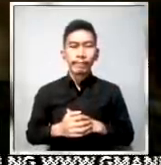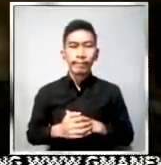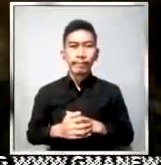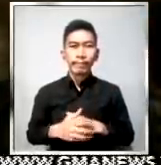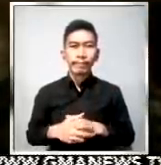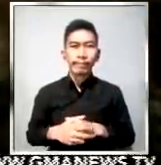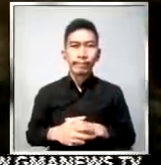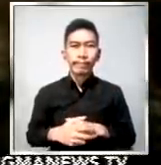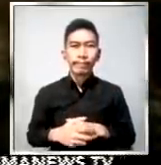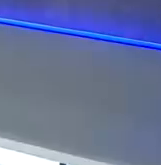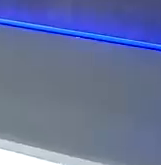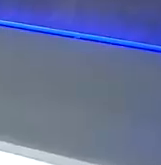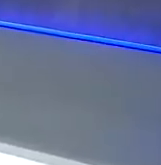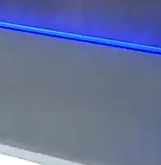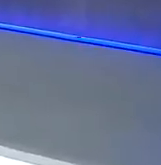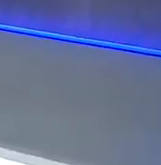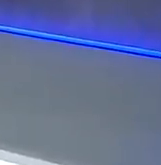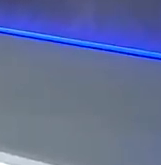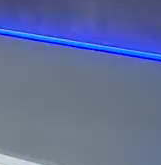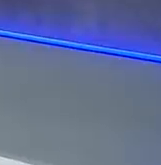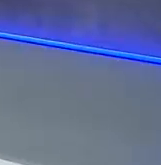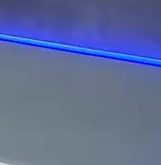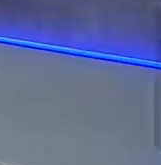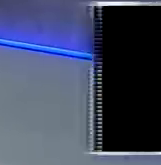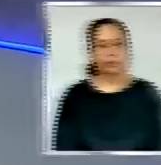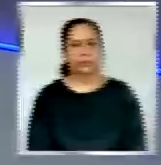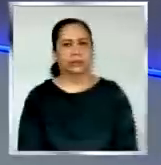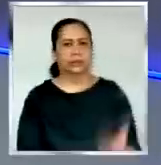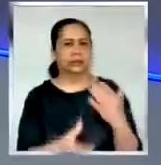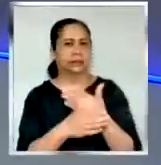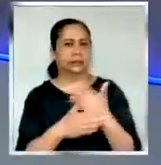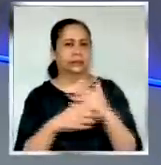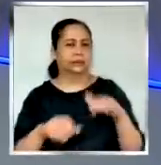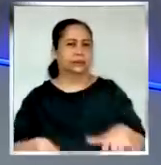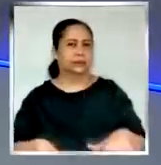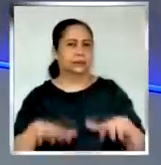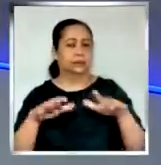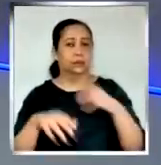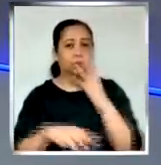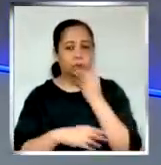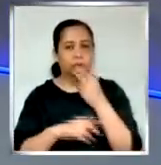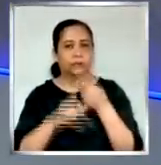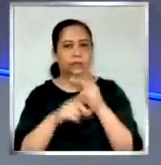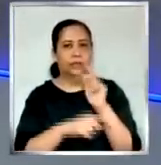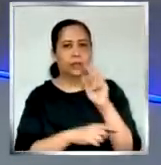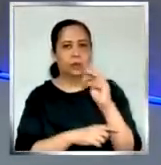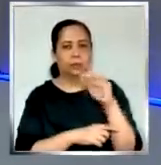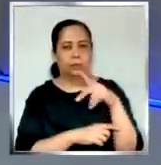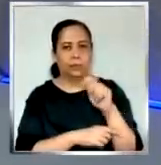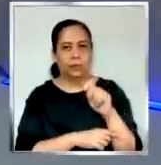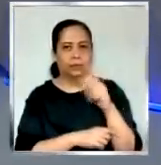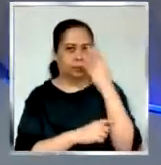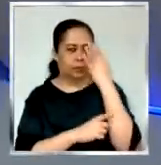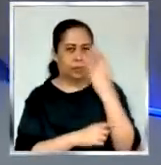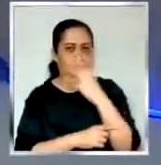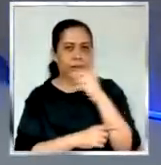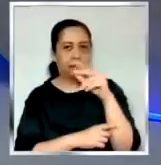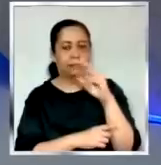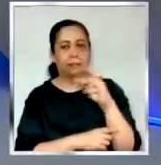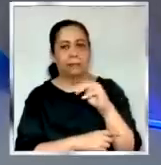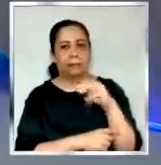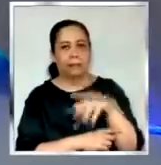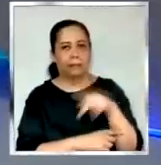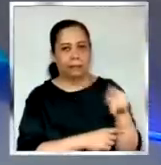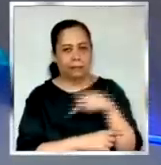Mel, kapapasok lang na impormasyon. Pinerwisyo po ng baha ang mga taga-Kalumpit, Bulacan at Pacabebe, Pampanga. Bukod sa ulan, dala